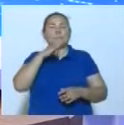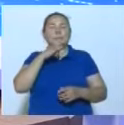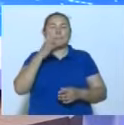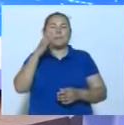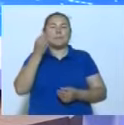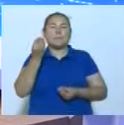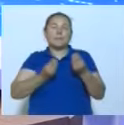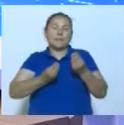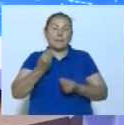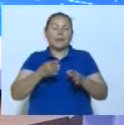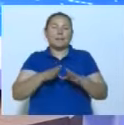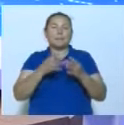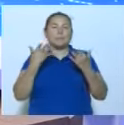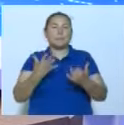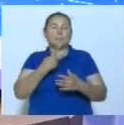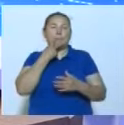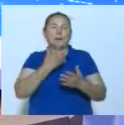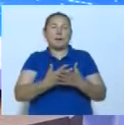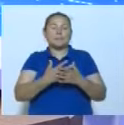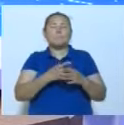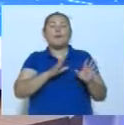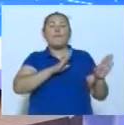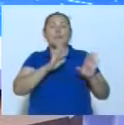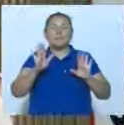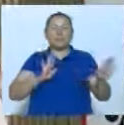игре а зрителям была представлена передвижная